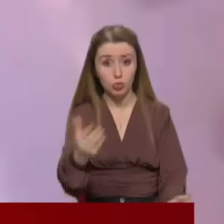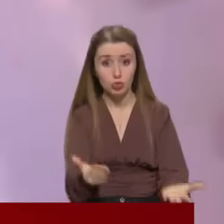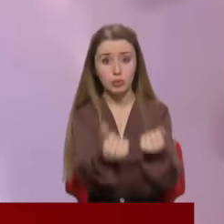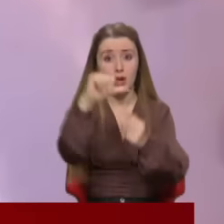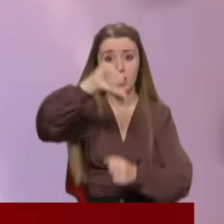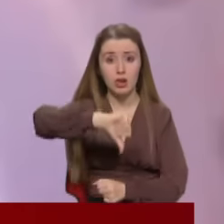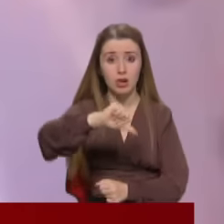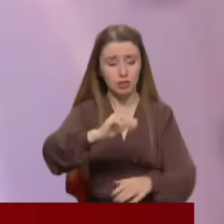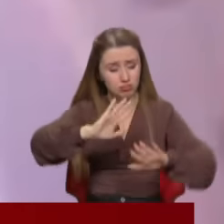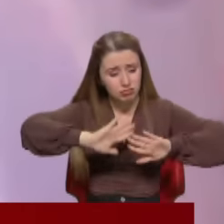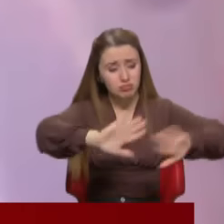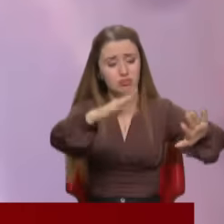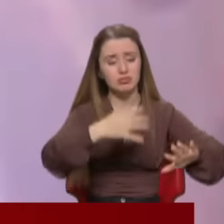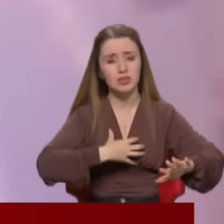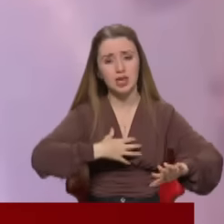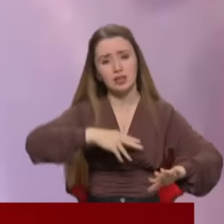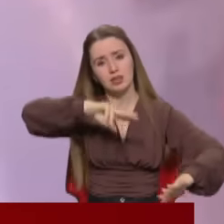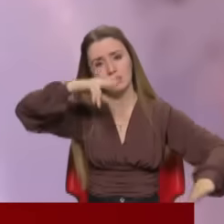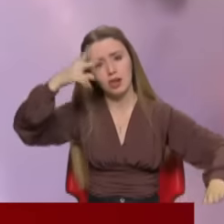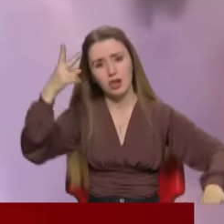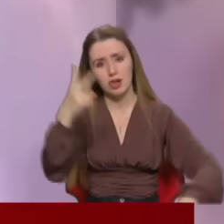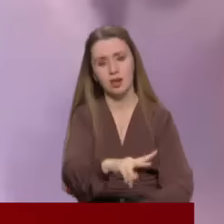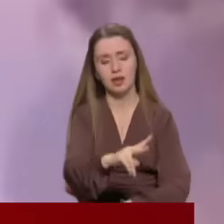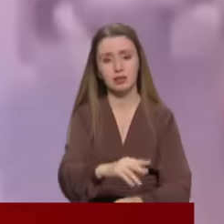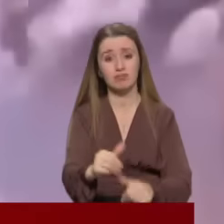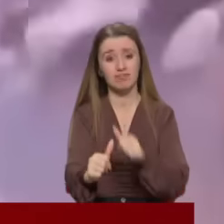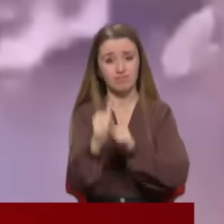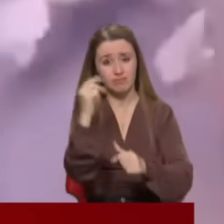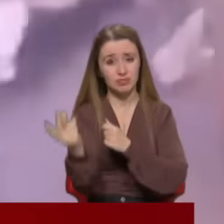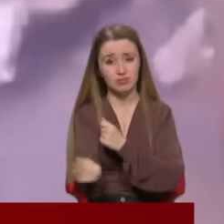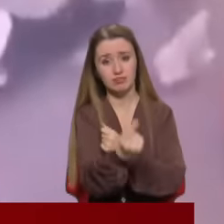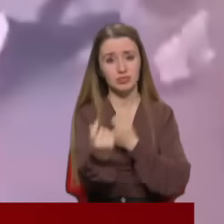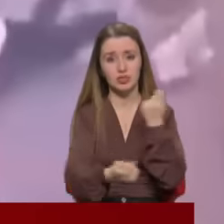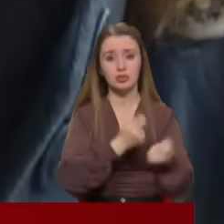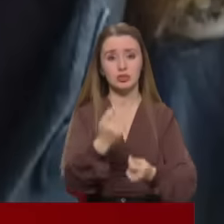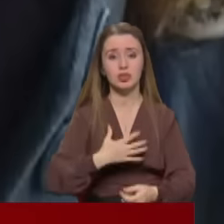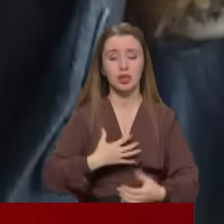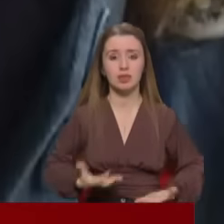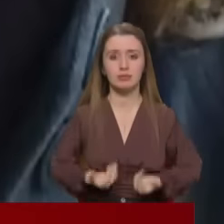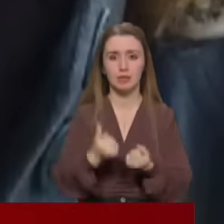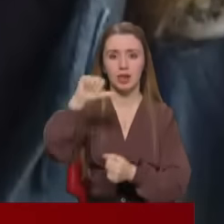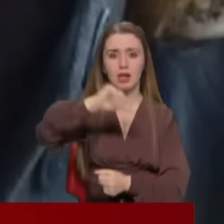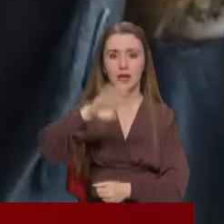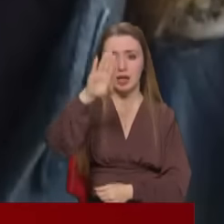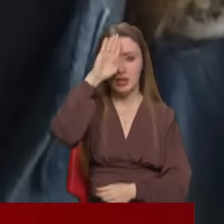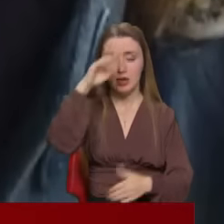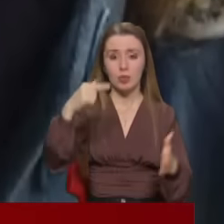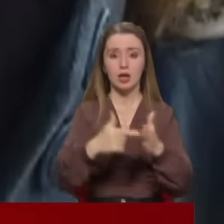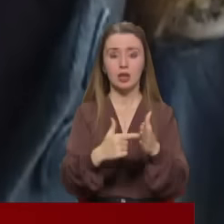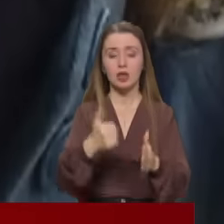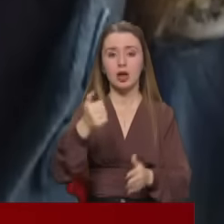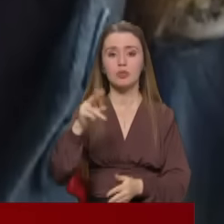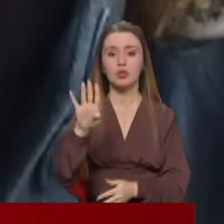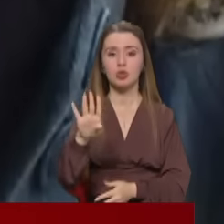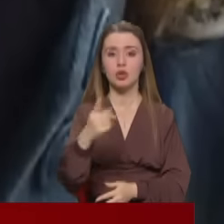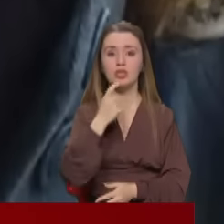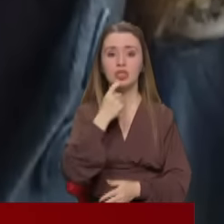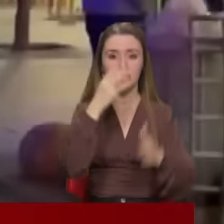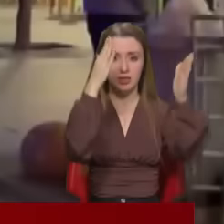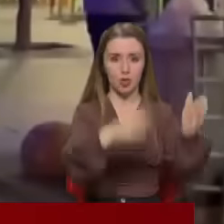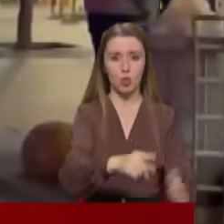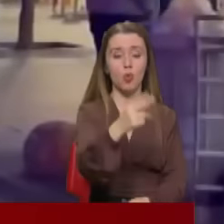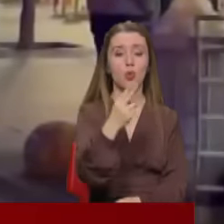kurtaramadı. Çocuğu itti. Kendi tramvayın önünde bir daha geri kaçmaya çalışırken kurtaramadı kendi. İstanbul Kadıköy'de 64 yaşındaki İlgün